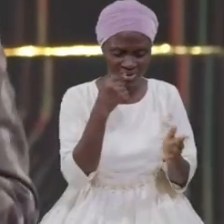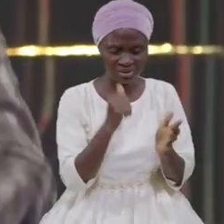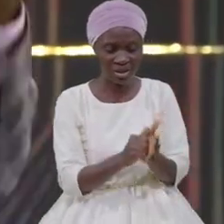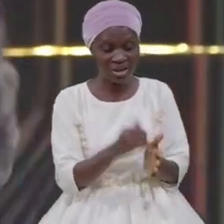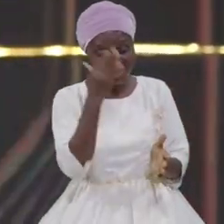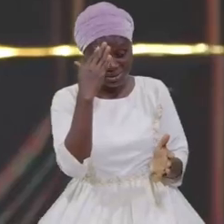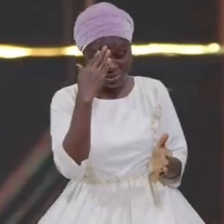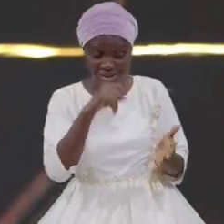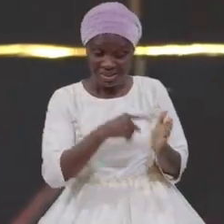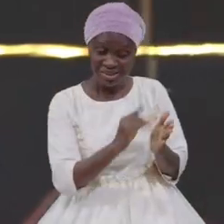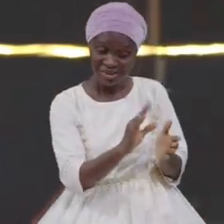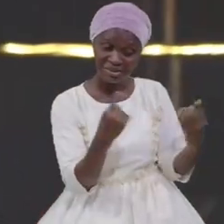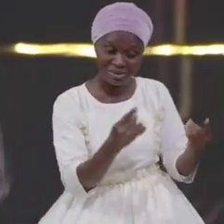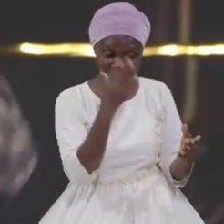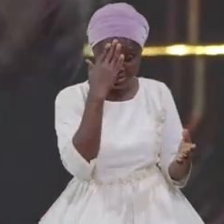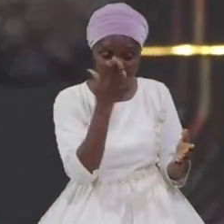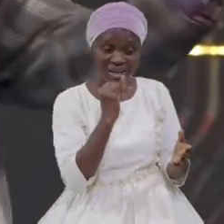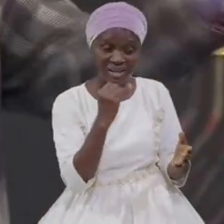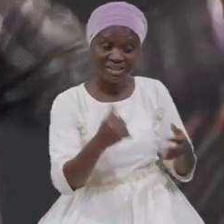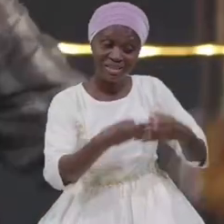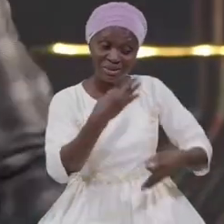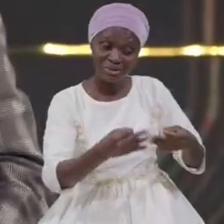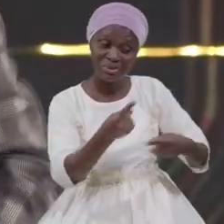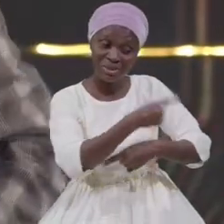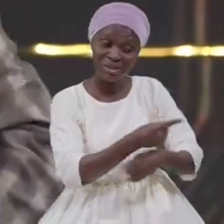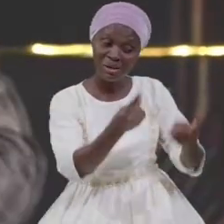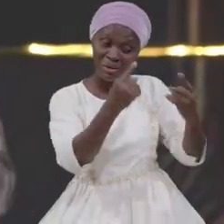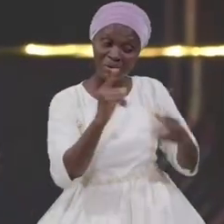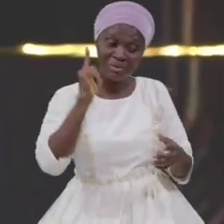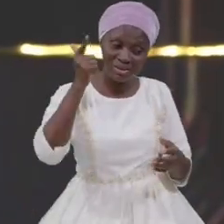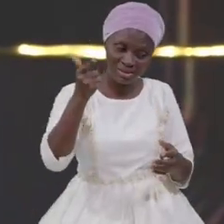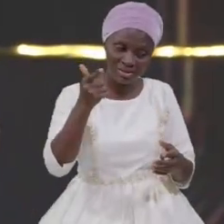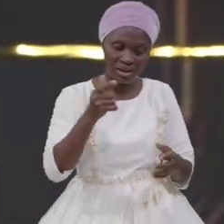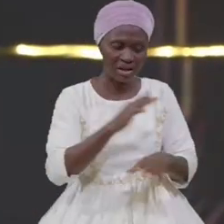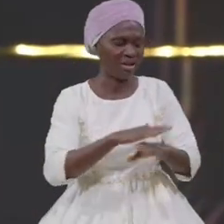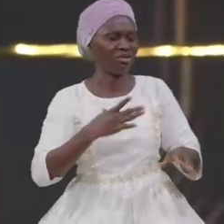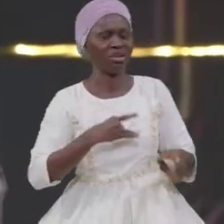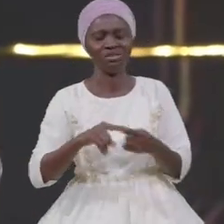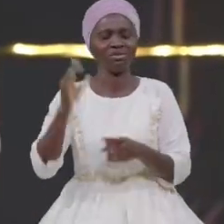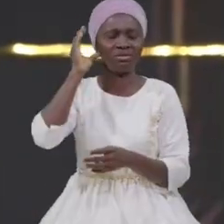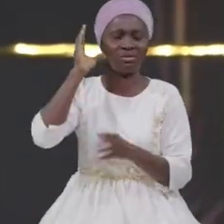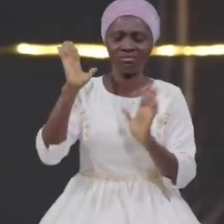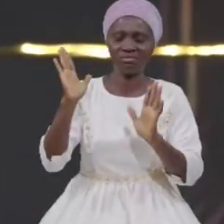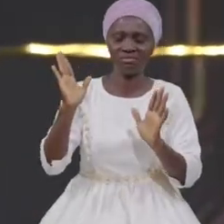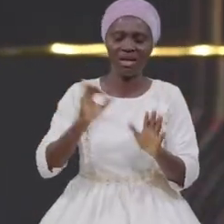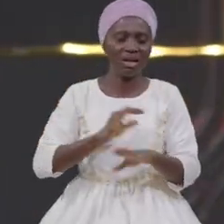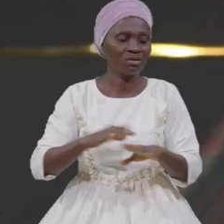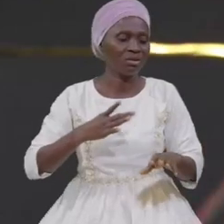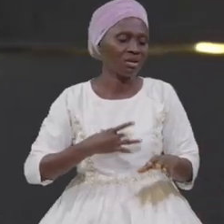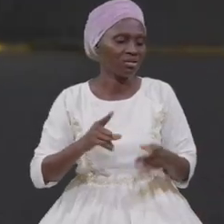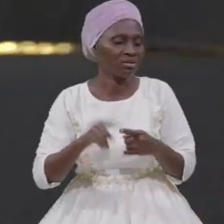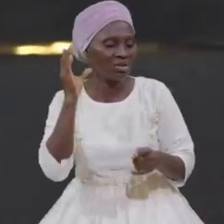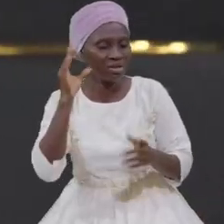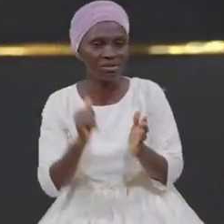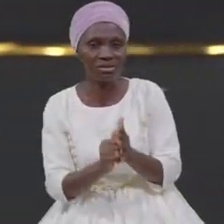Je veux faire ce que je fais. Et voilà ce que j'ai choisi de faire. Il y a un jour de